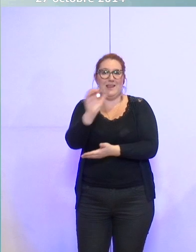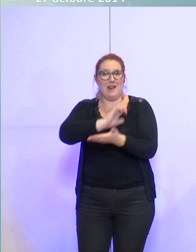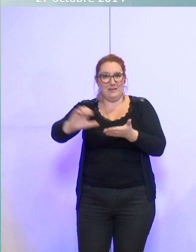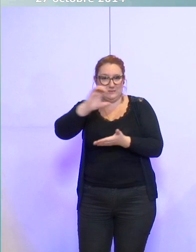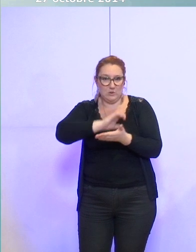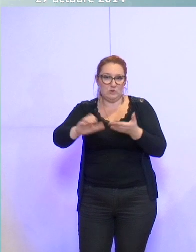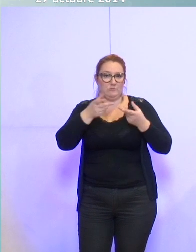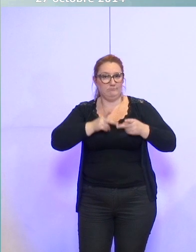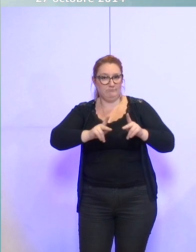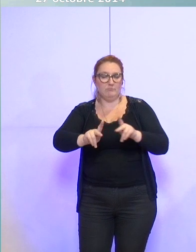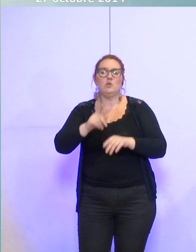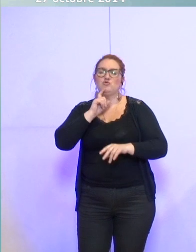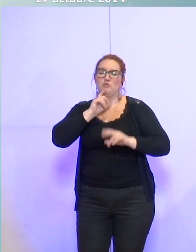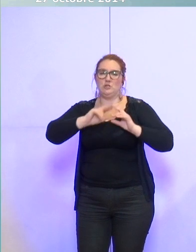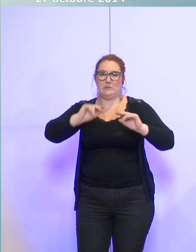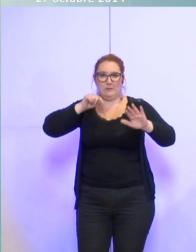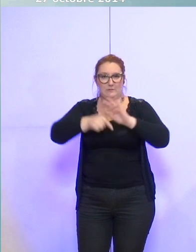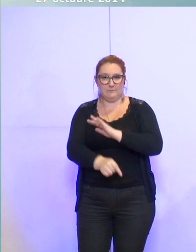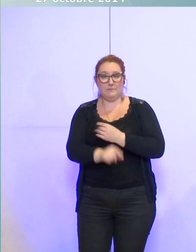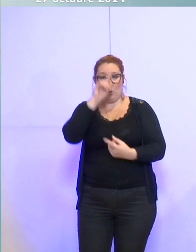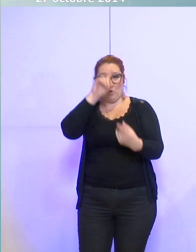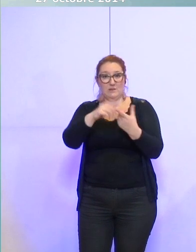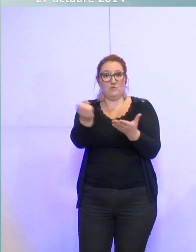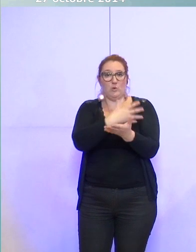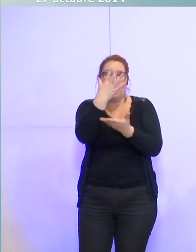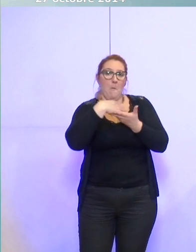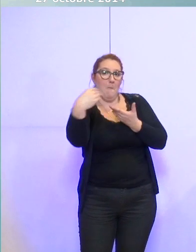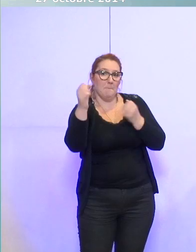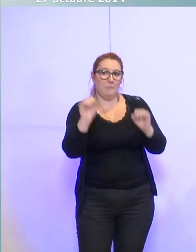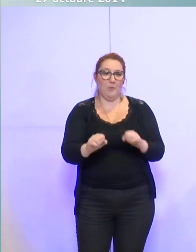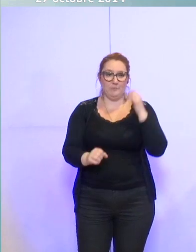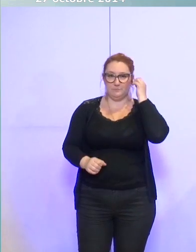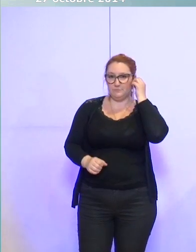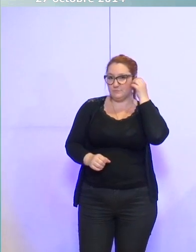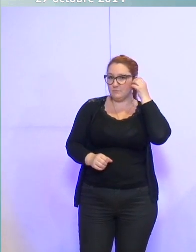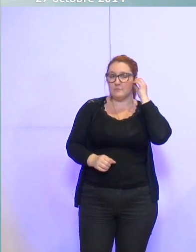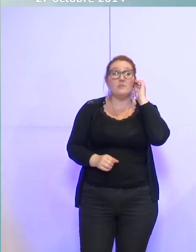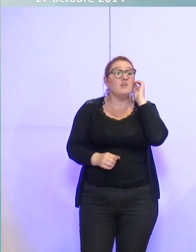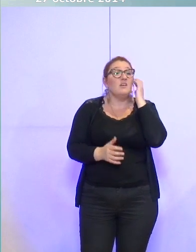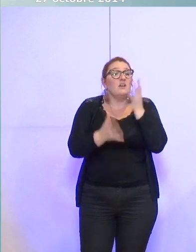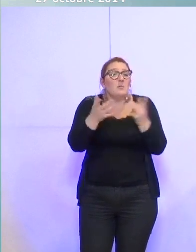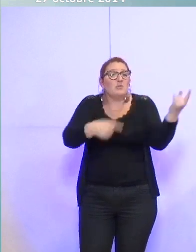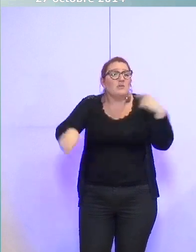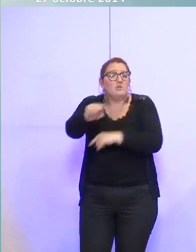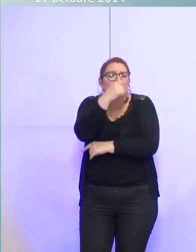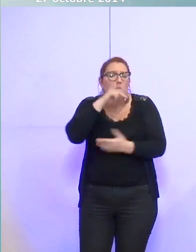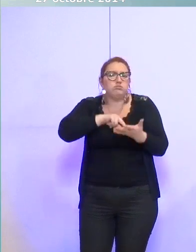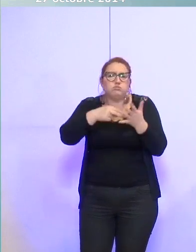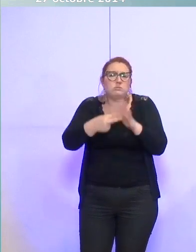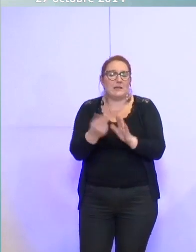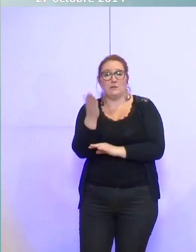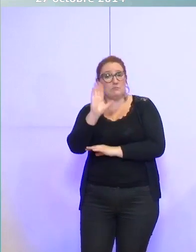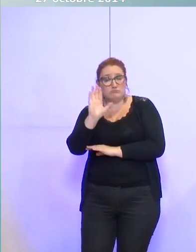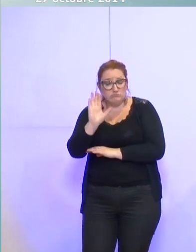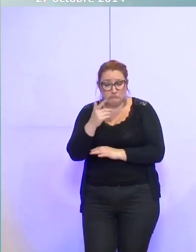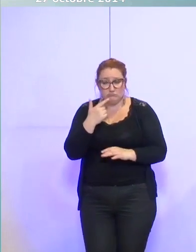vont permettre la réutilisation de ces données. Alors ça peut avoir l'air technique comme ça, mais fondamentalement,